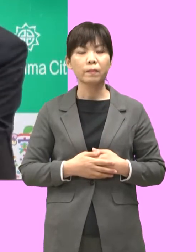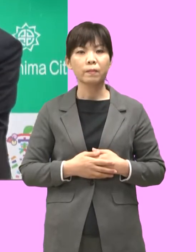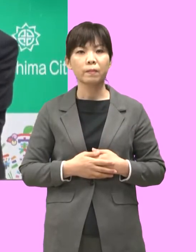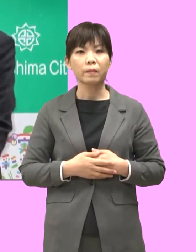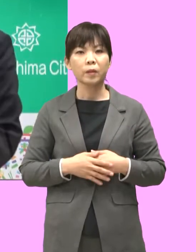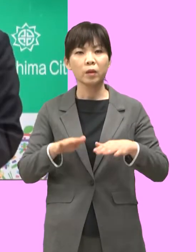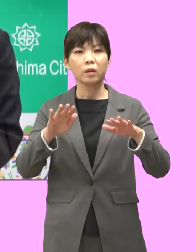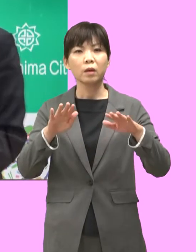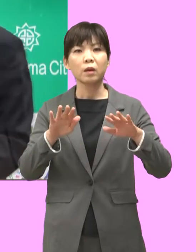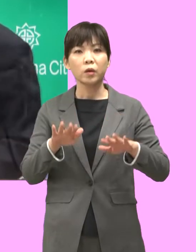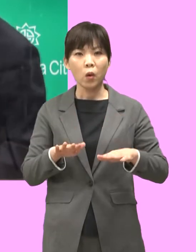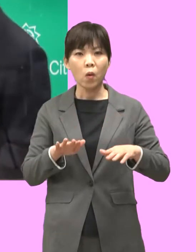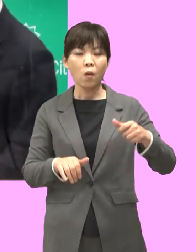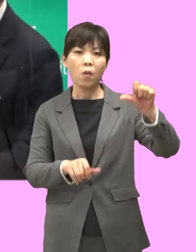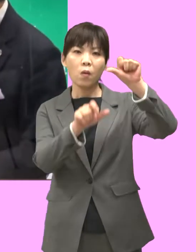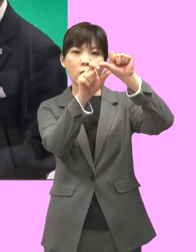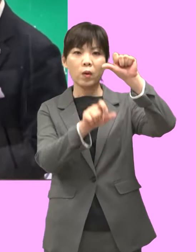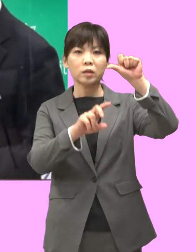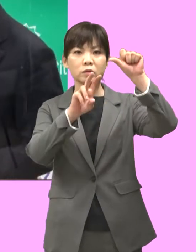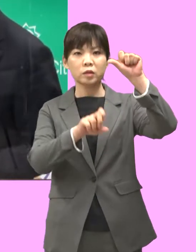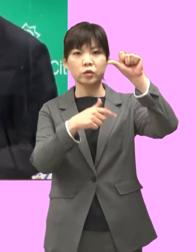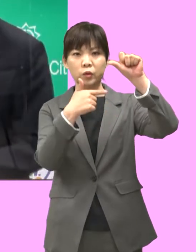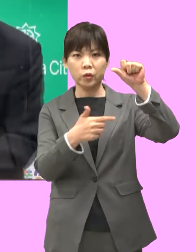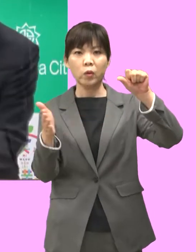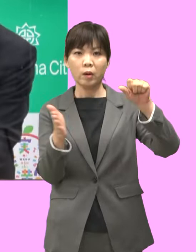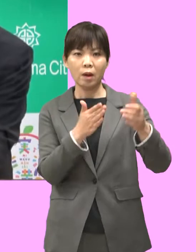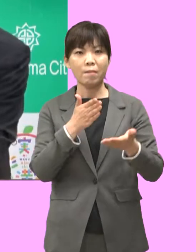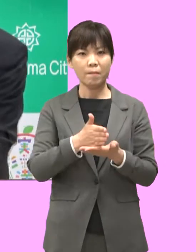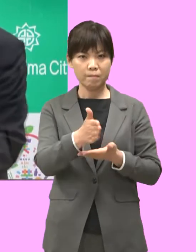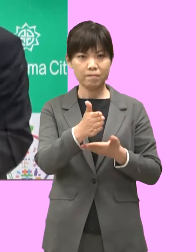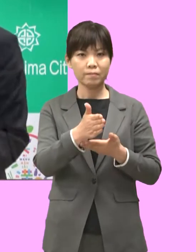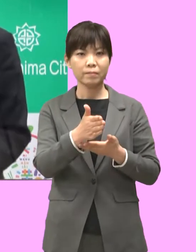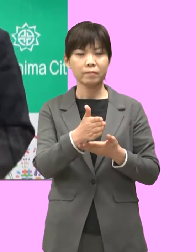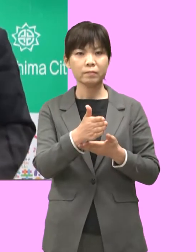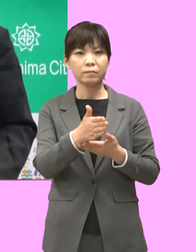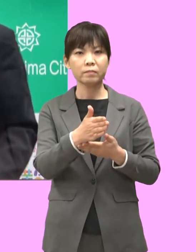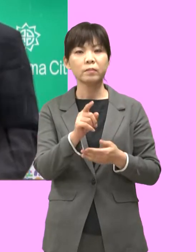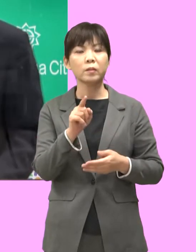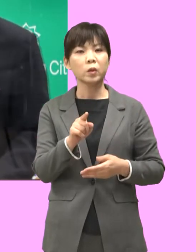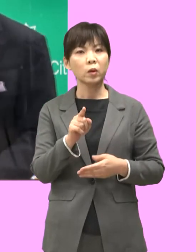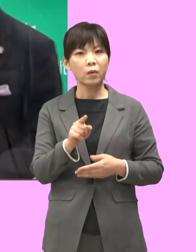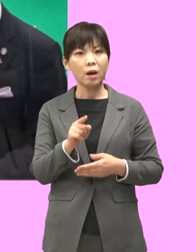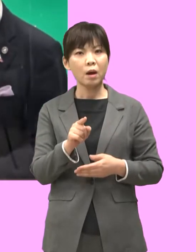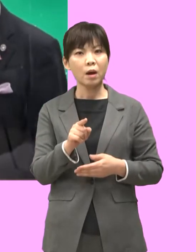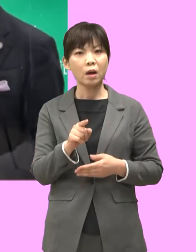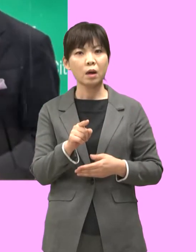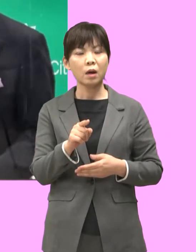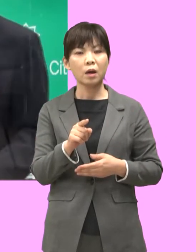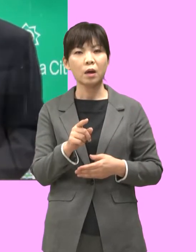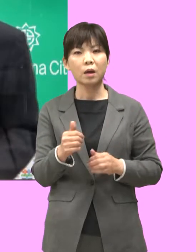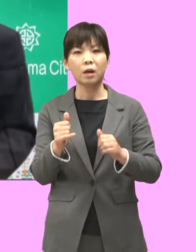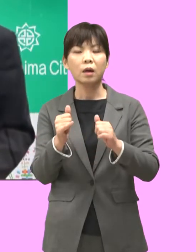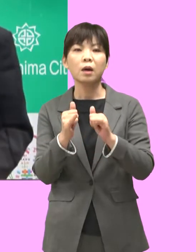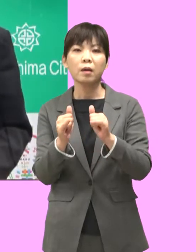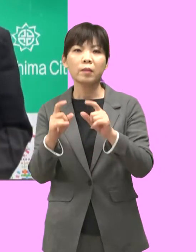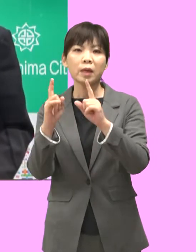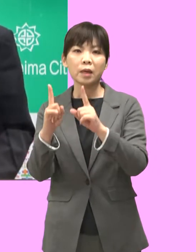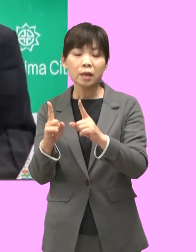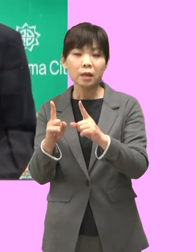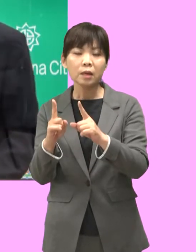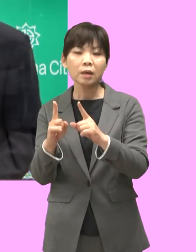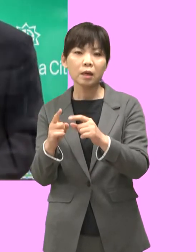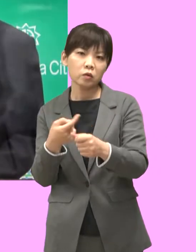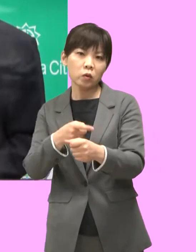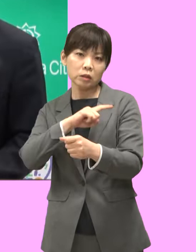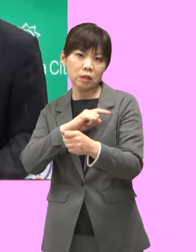本日から開始をいたしますが、この仕組みはですね、いわゆる民間活力を最大限生か